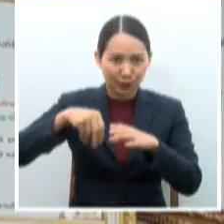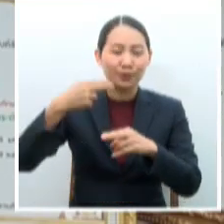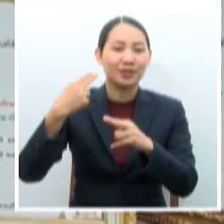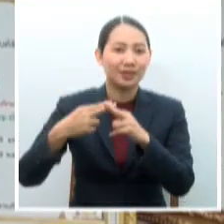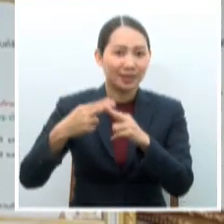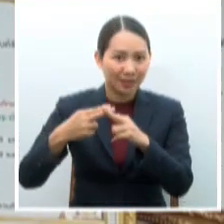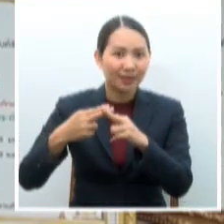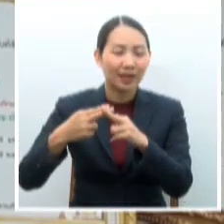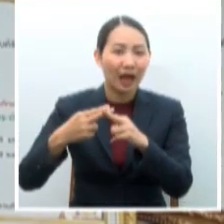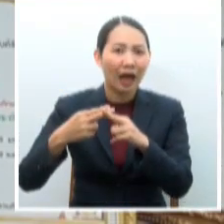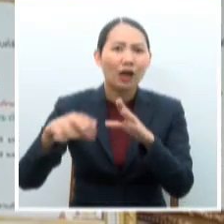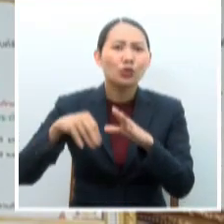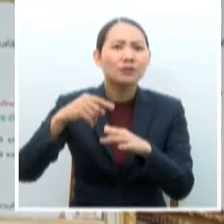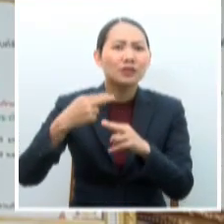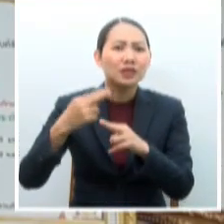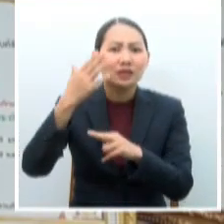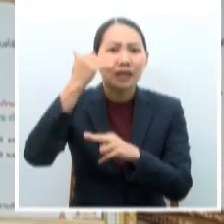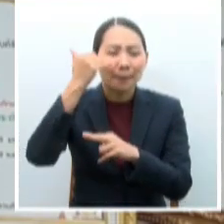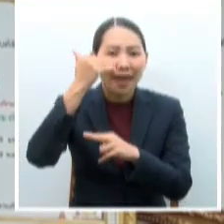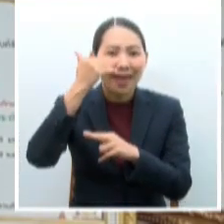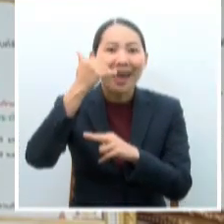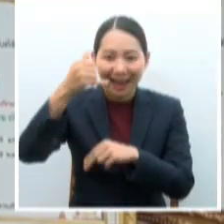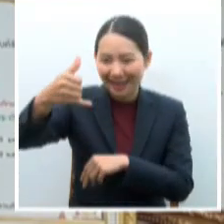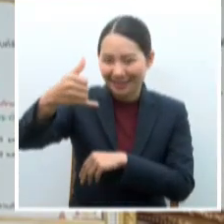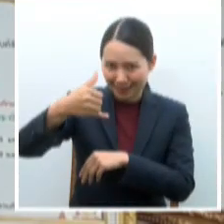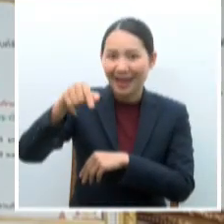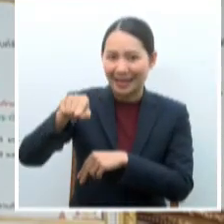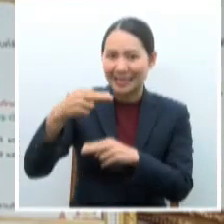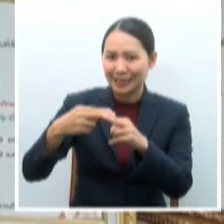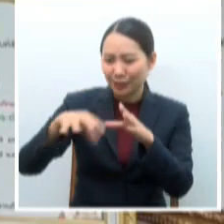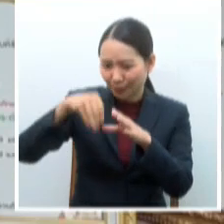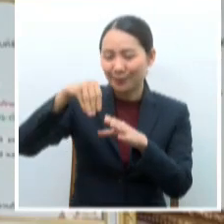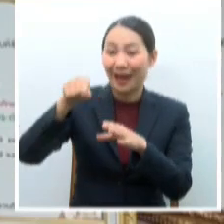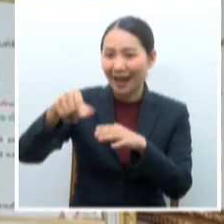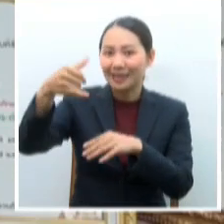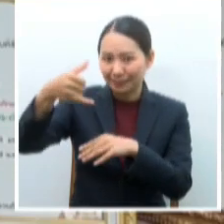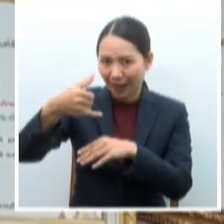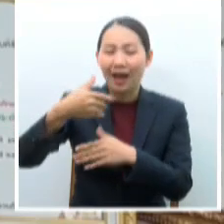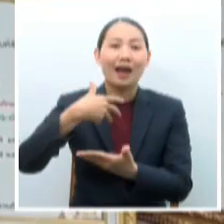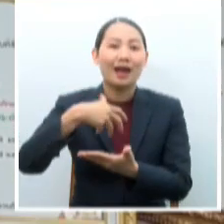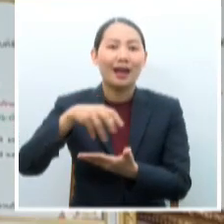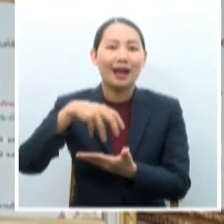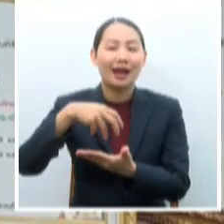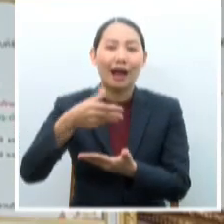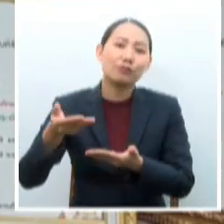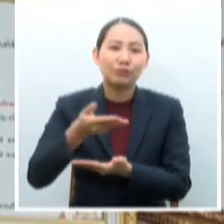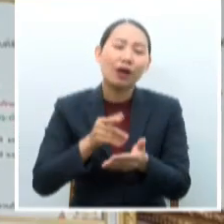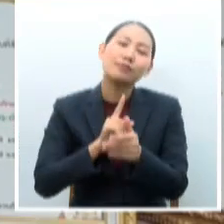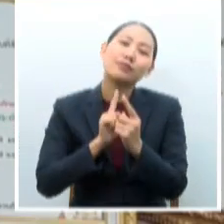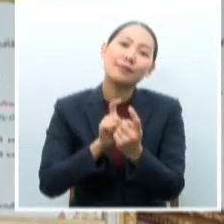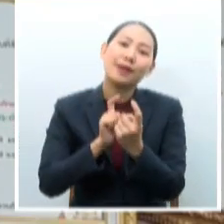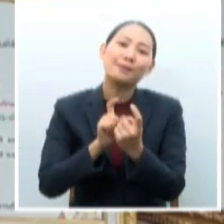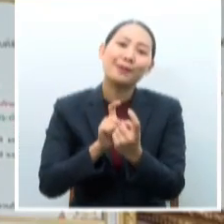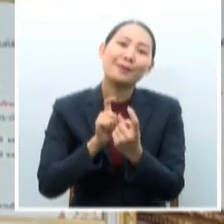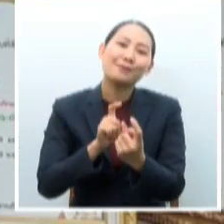สุ่มชื่อเพื่อให้เด็กๆแลกเปลี่ยนข้อมูลเรื่องของคำคล้องจองกับคุณครูนะคะถ้าเขาแลกเปลี่ยนข้อมูลกับคุณครูได้ถูกต้องเนี่ยคุ